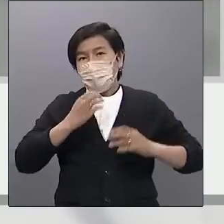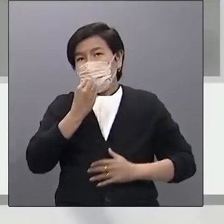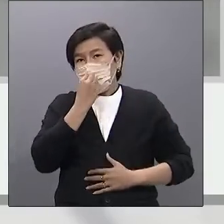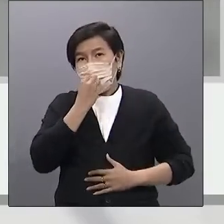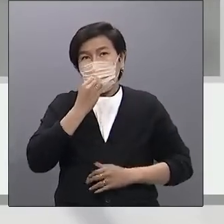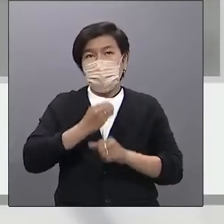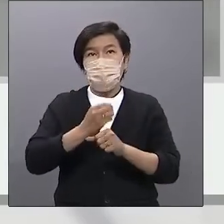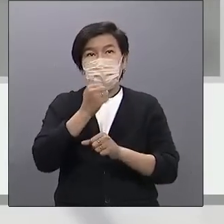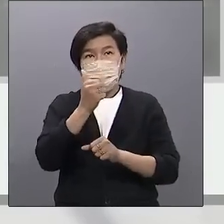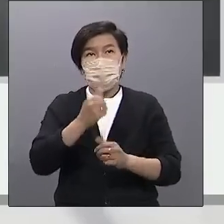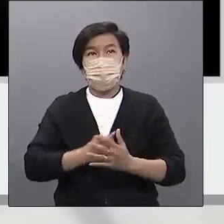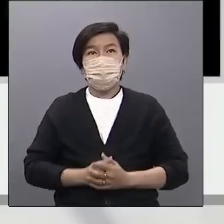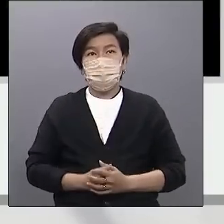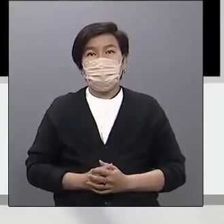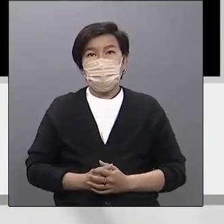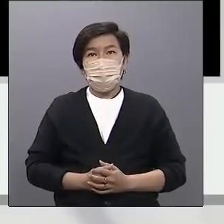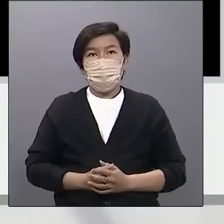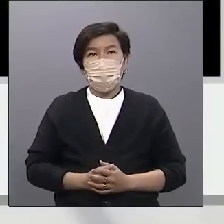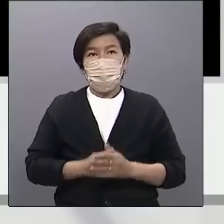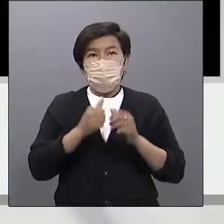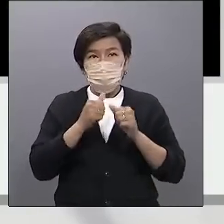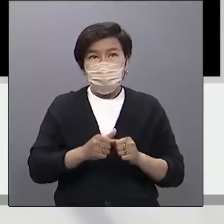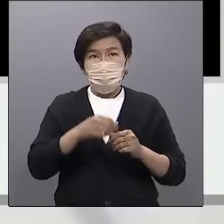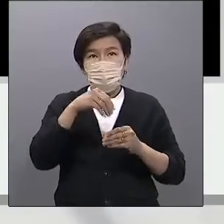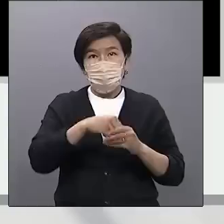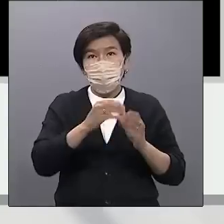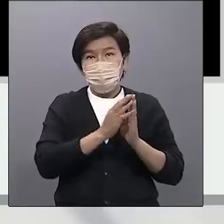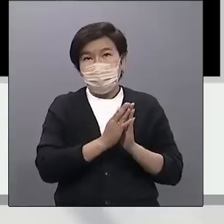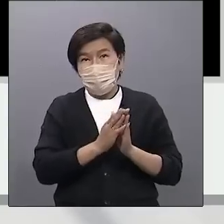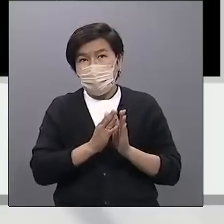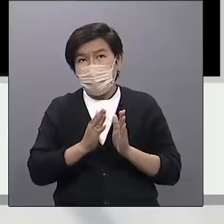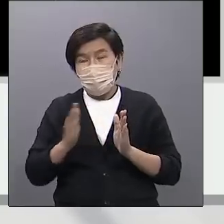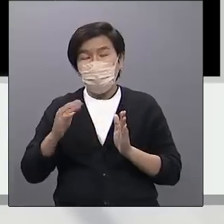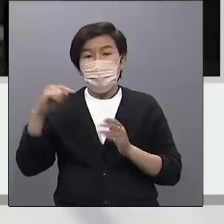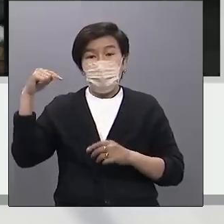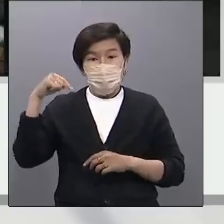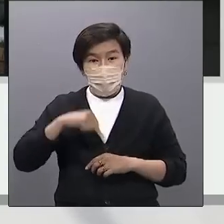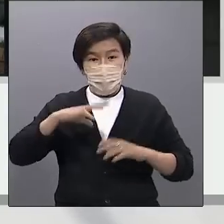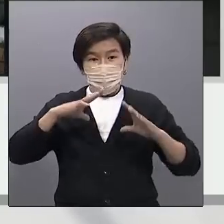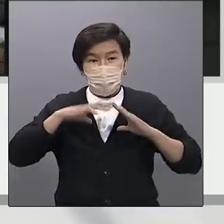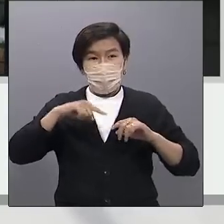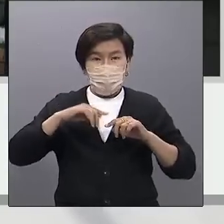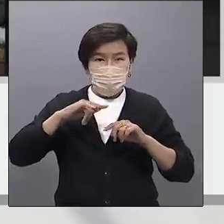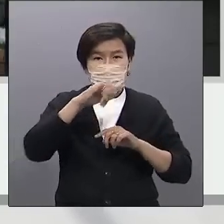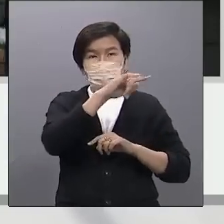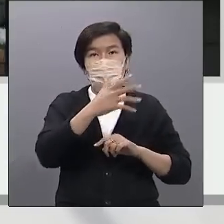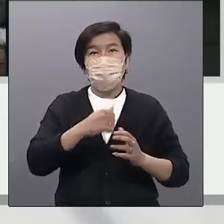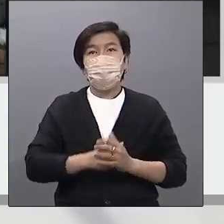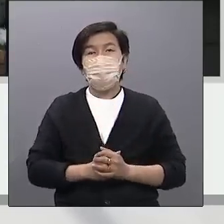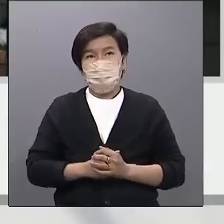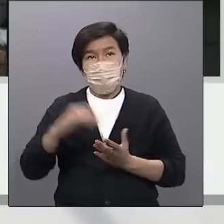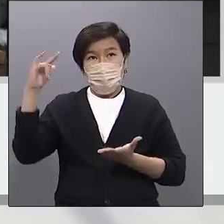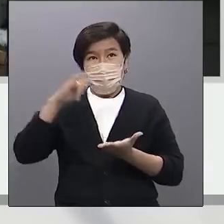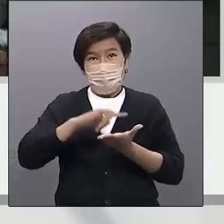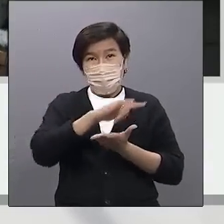ไม่ว่าจะเป็นการพักในระยะหนึ่งหรือว่าต้องการจะเดินทางต่อซึ่งตอนนี้สนามบินในอิสตันบูลค่อนข้างที่จะ